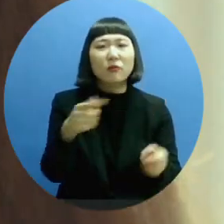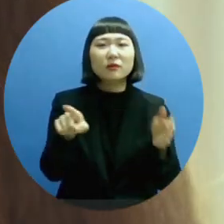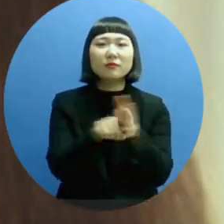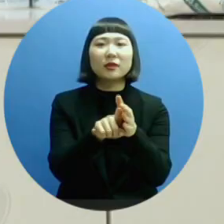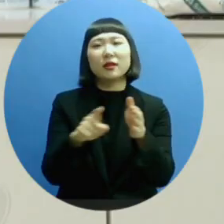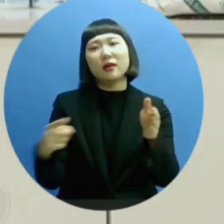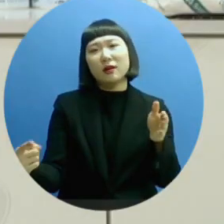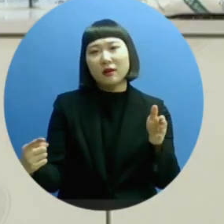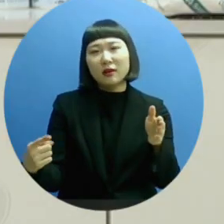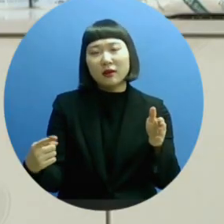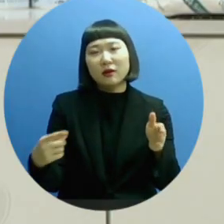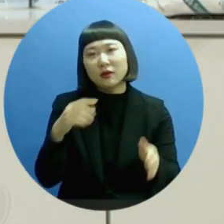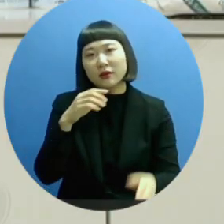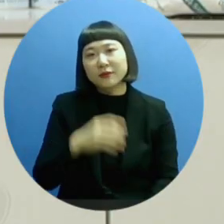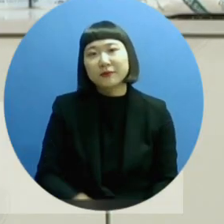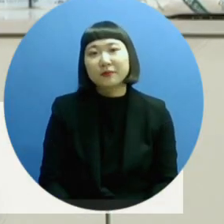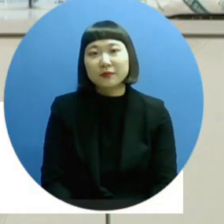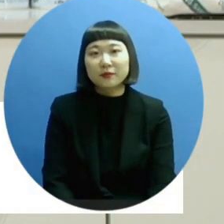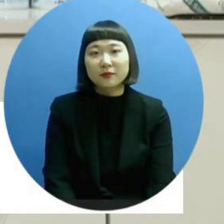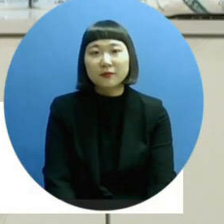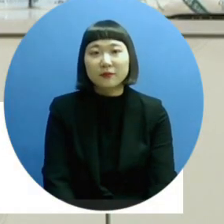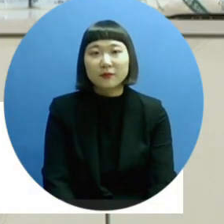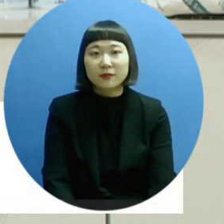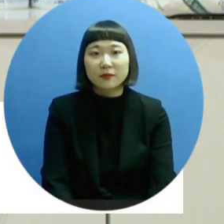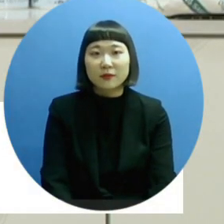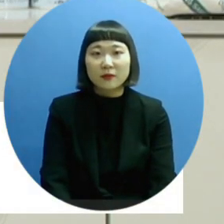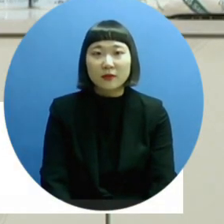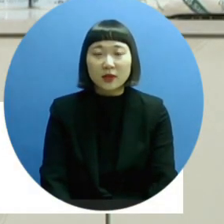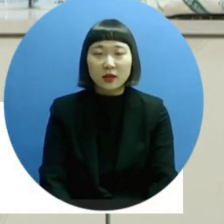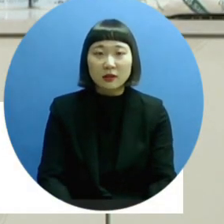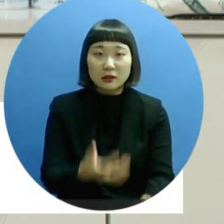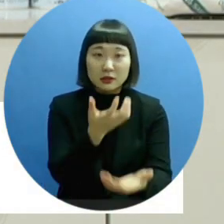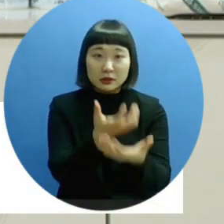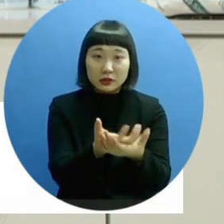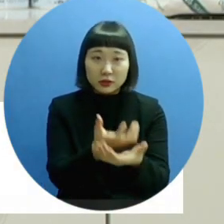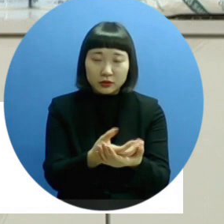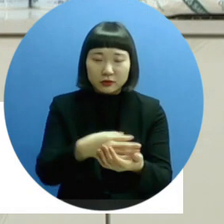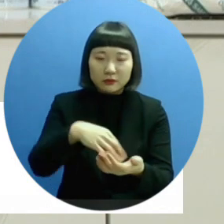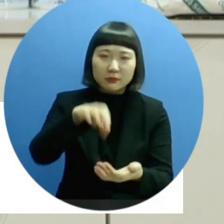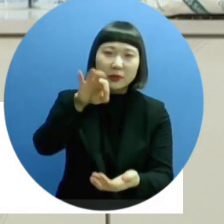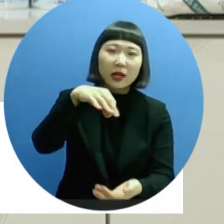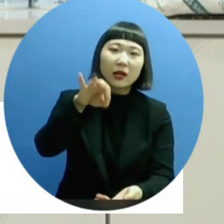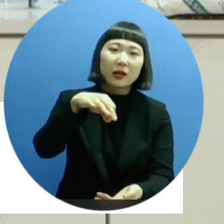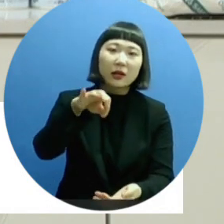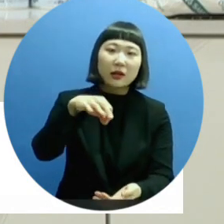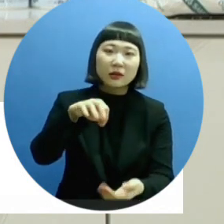입장입니다. 이렇게 서류 한 장 가지고 이렇게 개정을 하면서까지